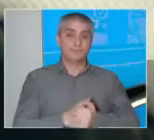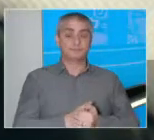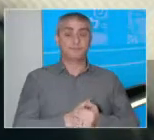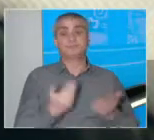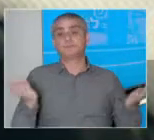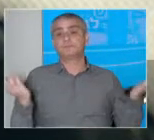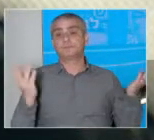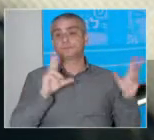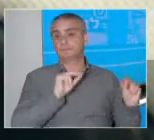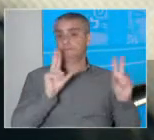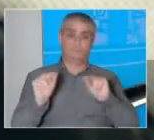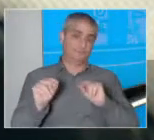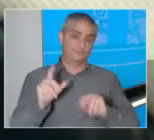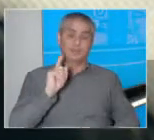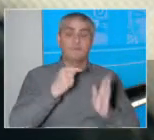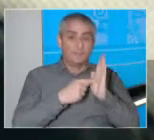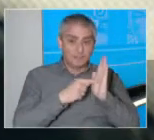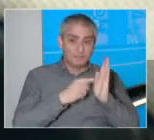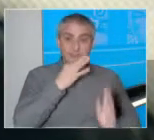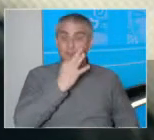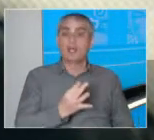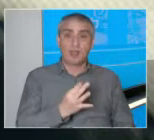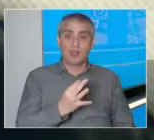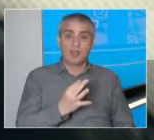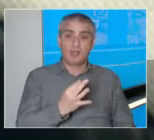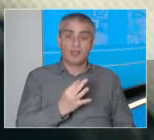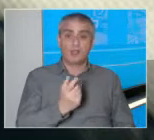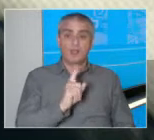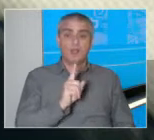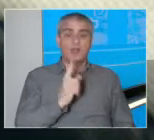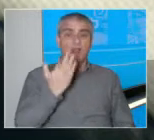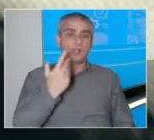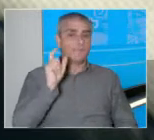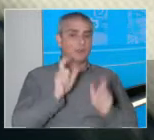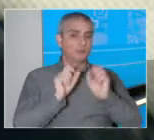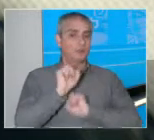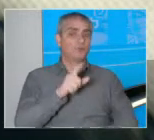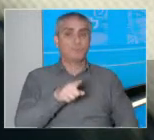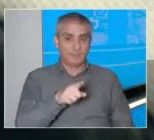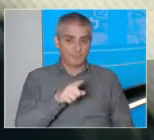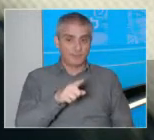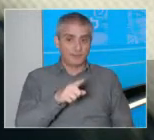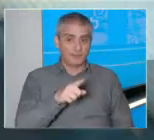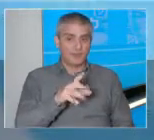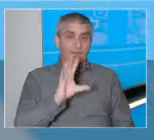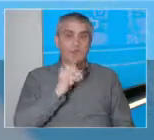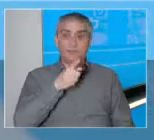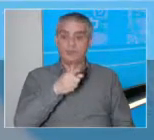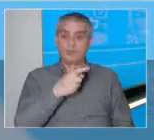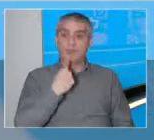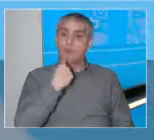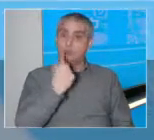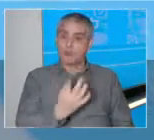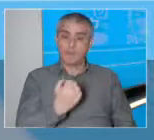ואילו בנט אותו דבר. ולכן השאלה היא, לא כמה אנשים תומכים בך, אלא האם אתה